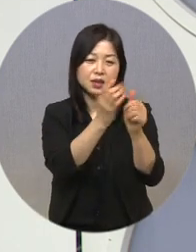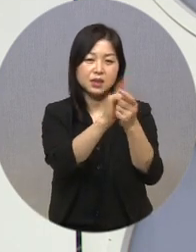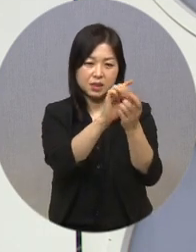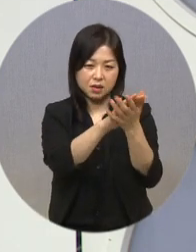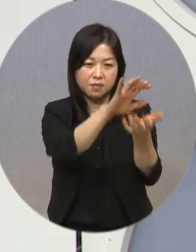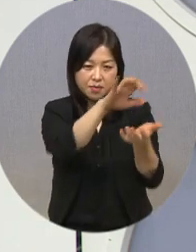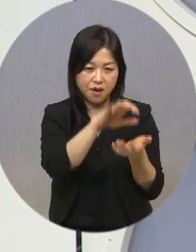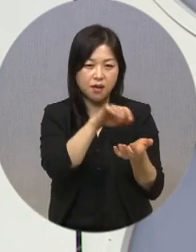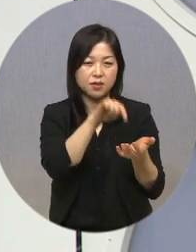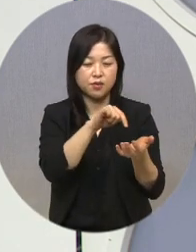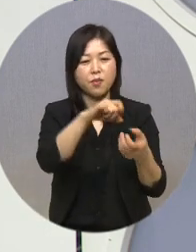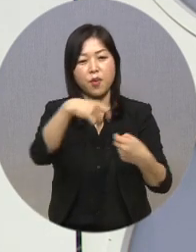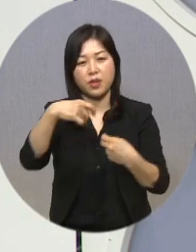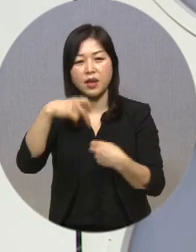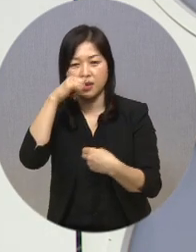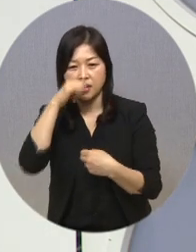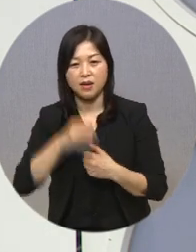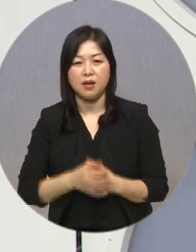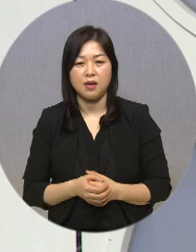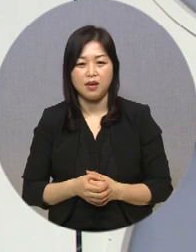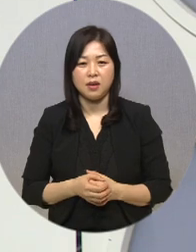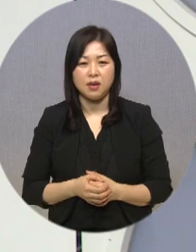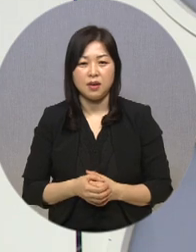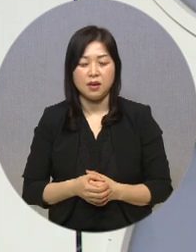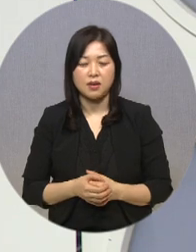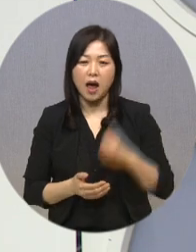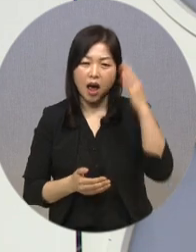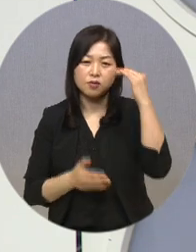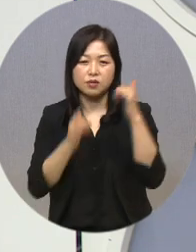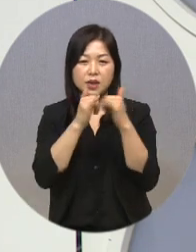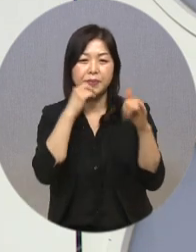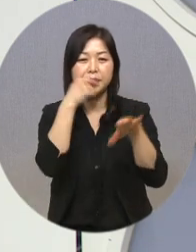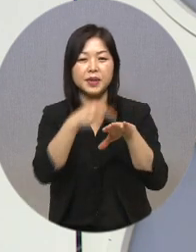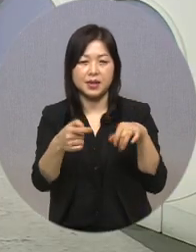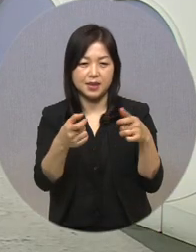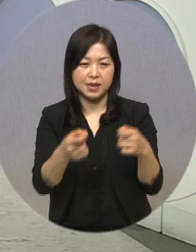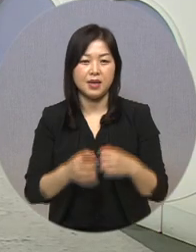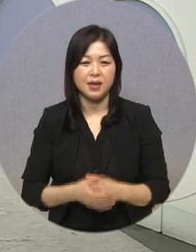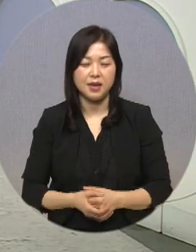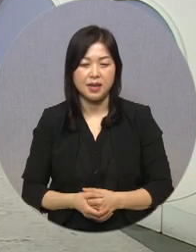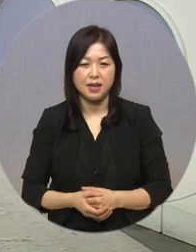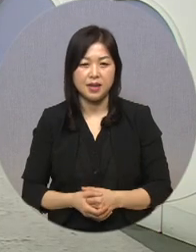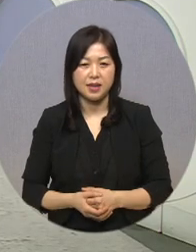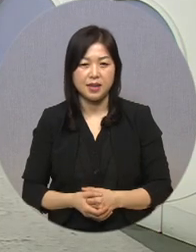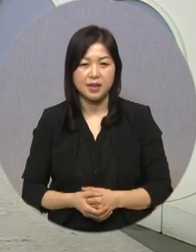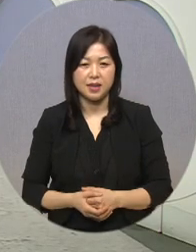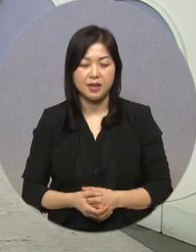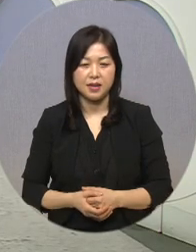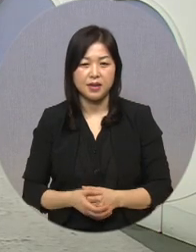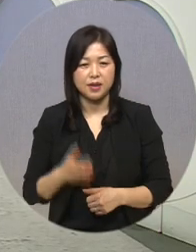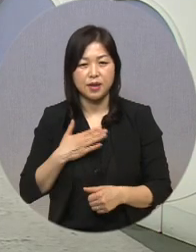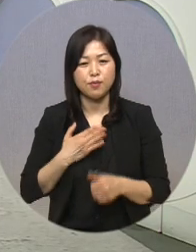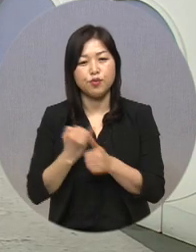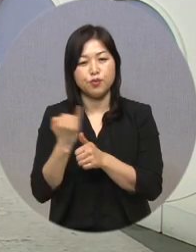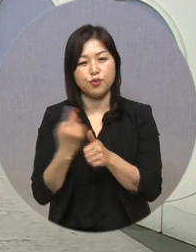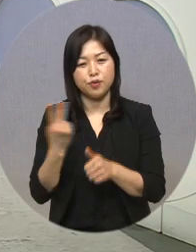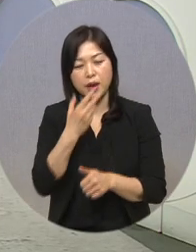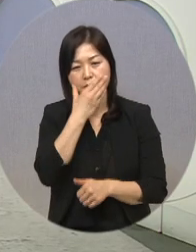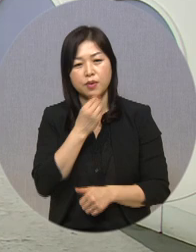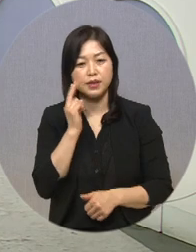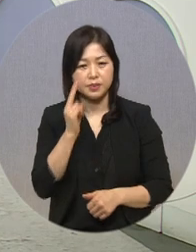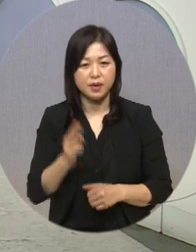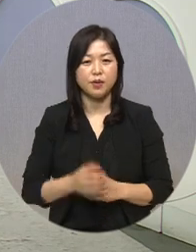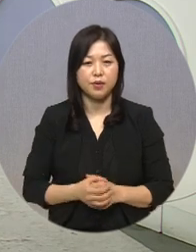바로 우리나라의 그 아까 말한 DNA인가 그겁니다. 그래서 우리 둘은 너무나 행복하고